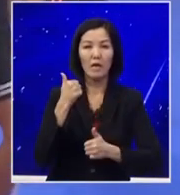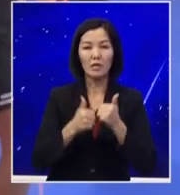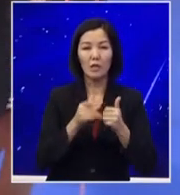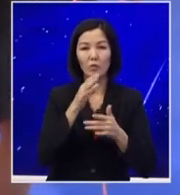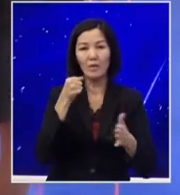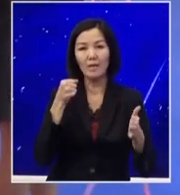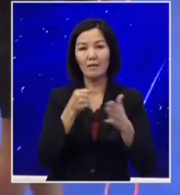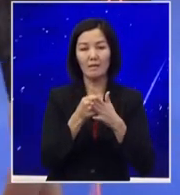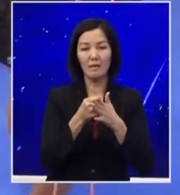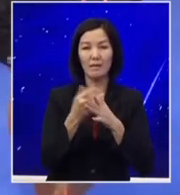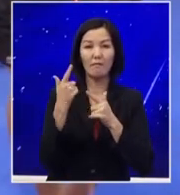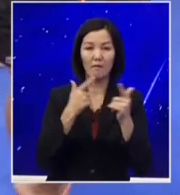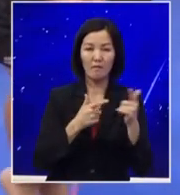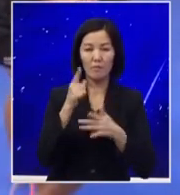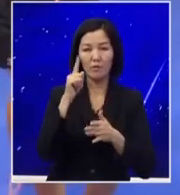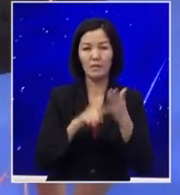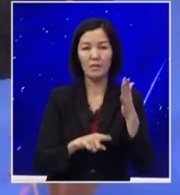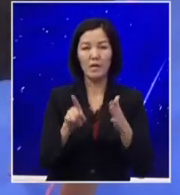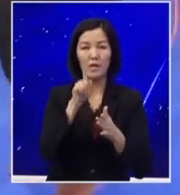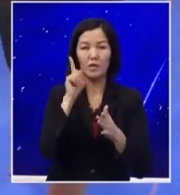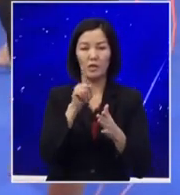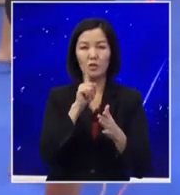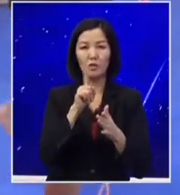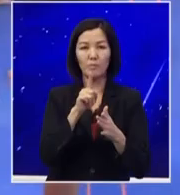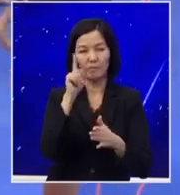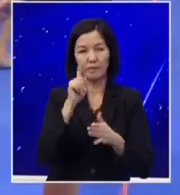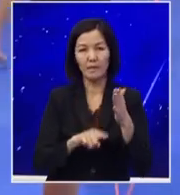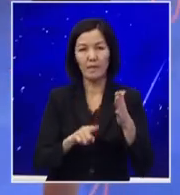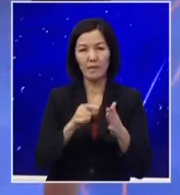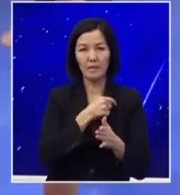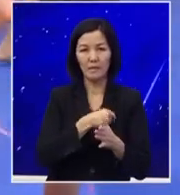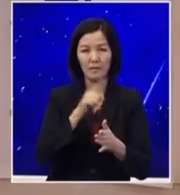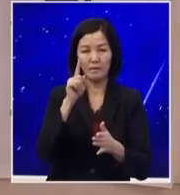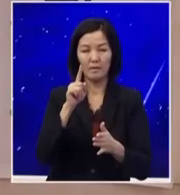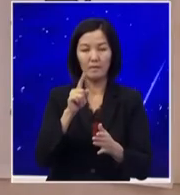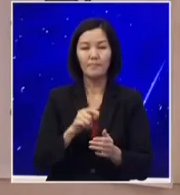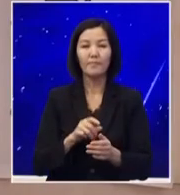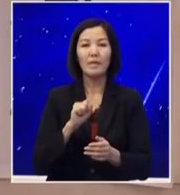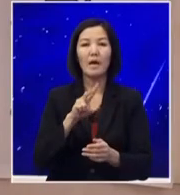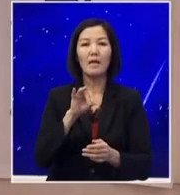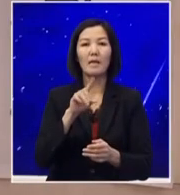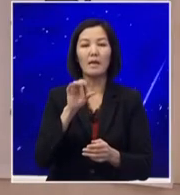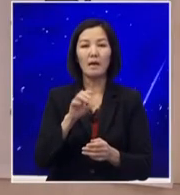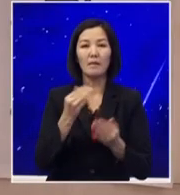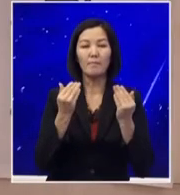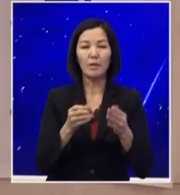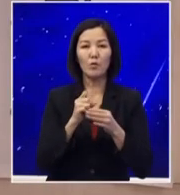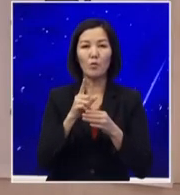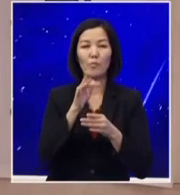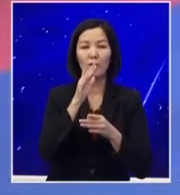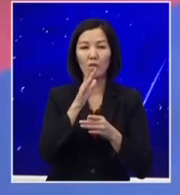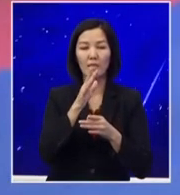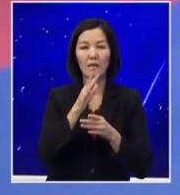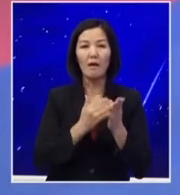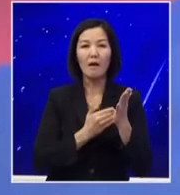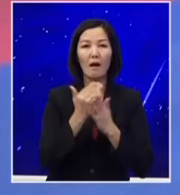дейін олар бабына келеді деген үміттемін. Жасөспірімдер де үмітті ақтайды деп сенемін. Алихан Серғазы биыл 11 жаста, арманы